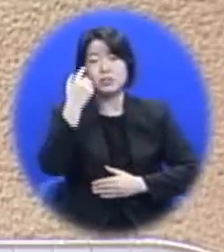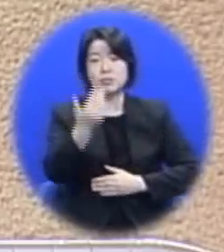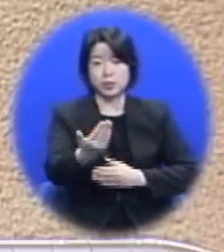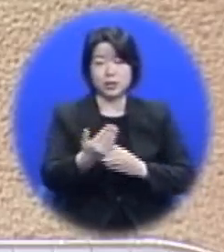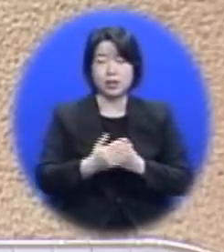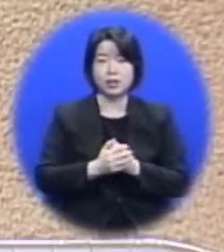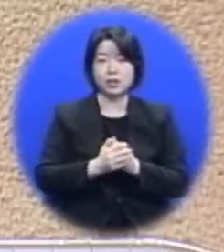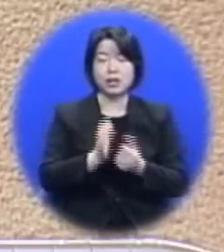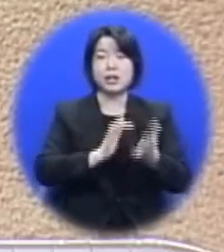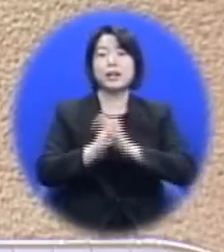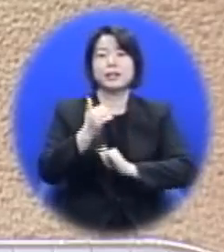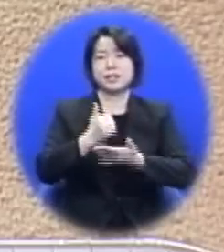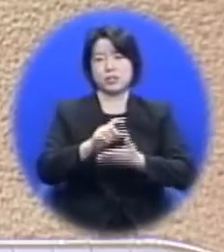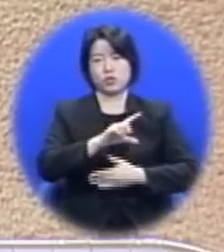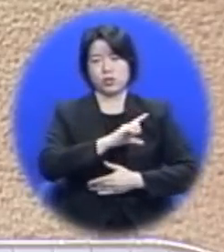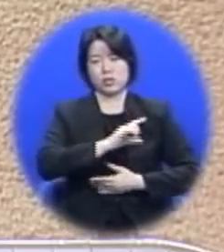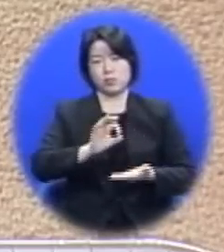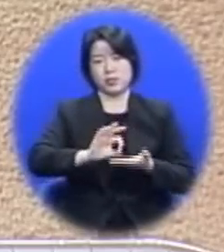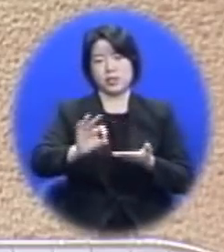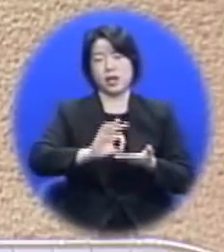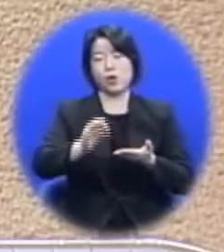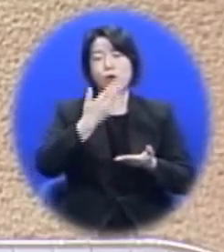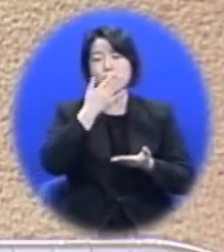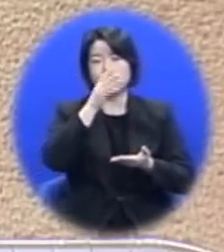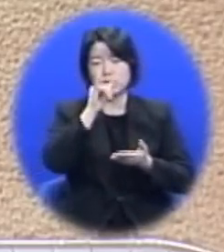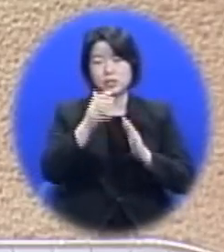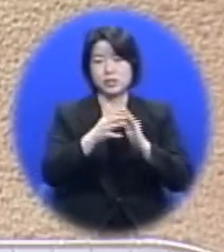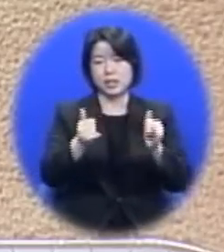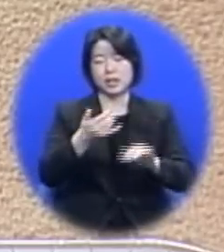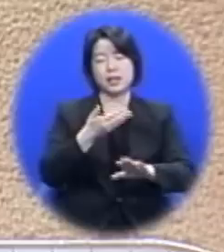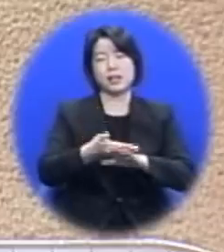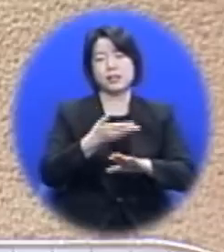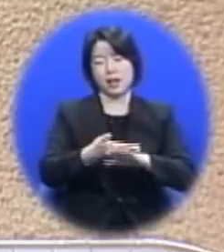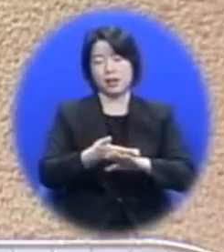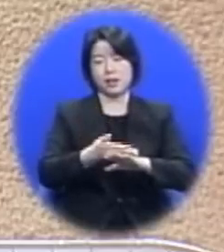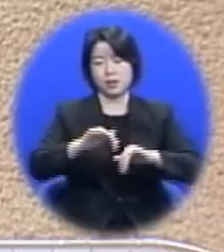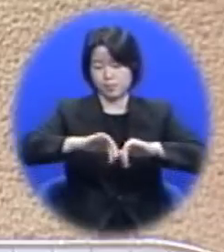예수님의 이름을 사용할 수 있는 자가 따로 있다는 것입니다.